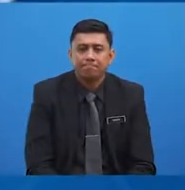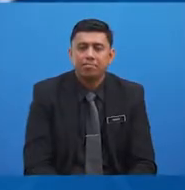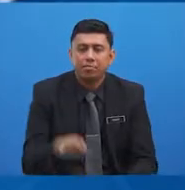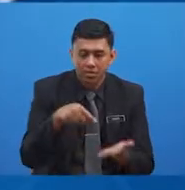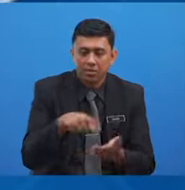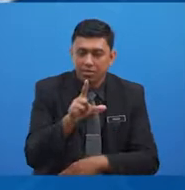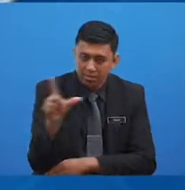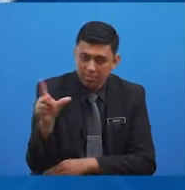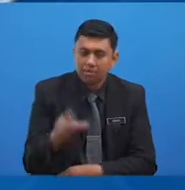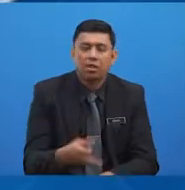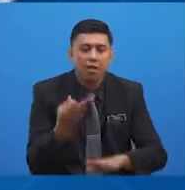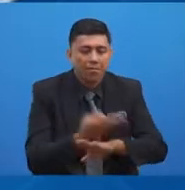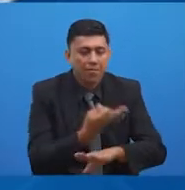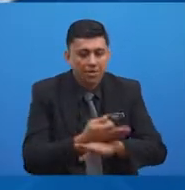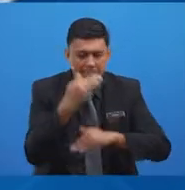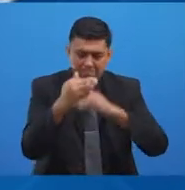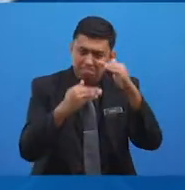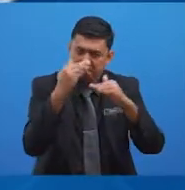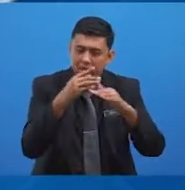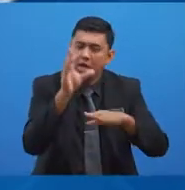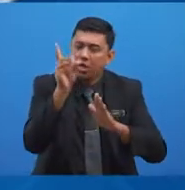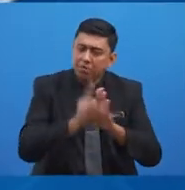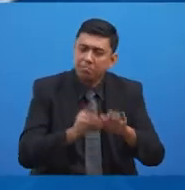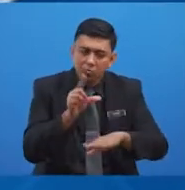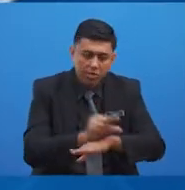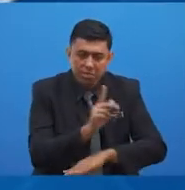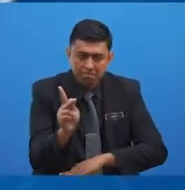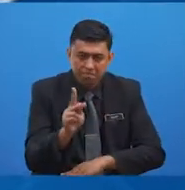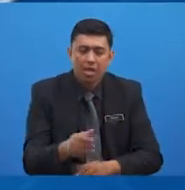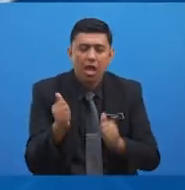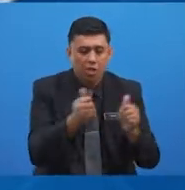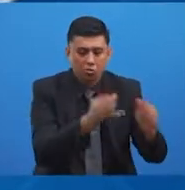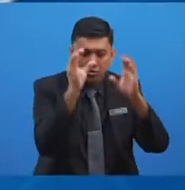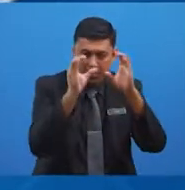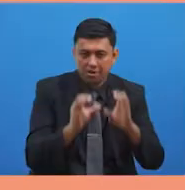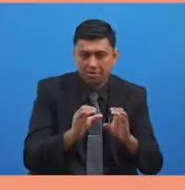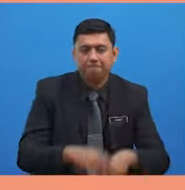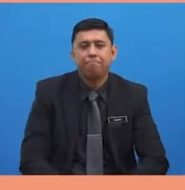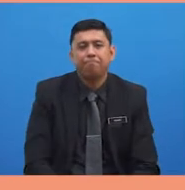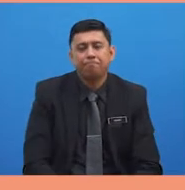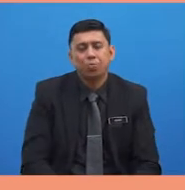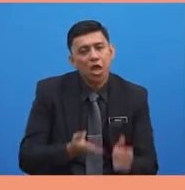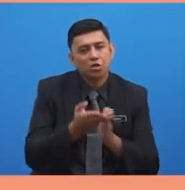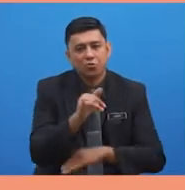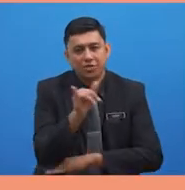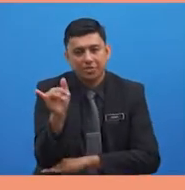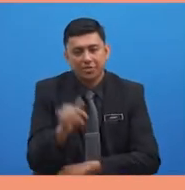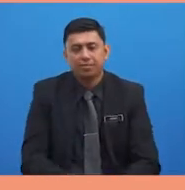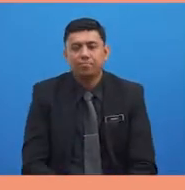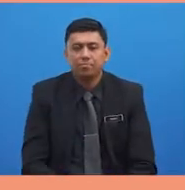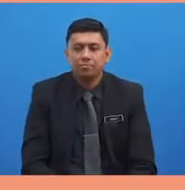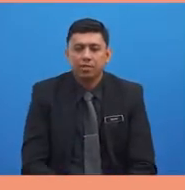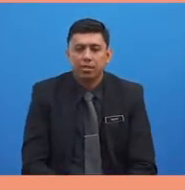Inilah cara function dibina dan digunakan dalam pengaturcaraan. Seterusnya,